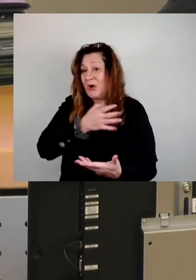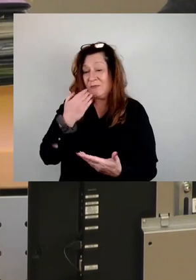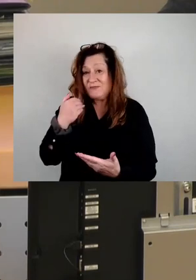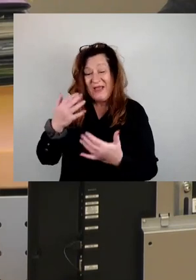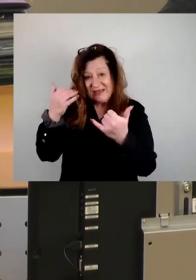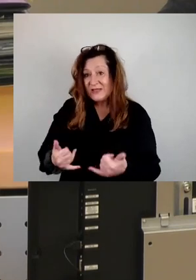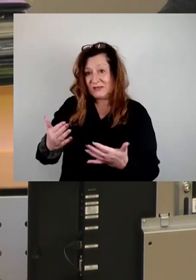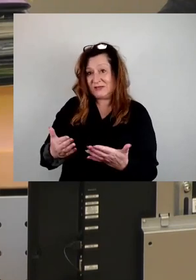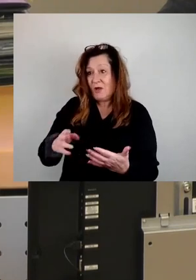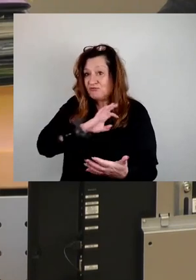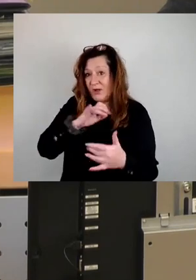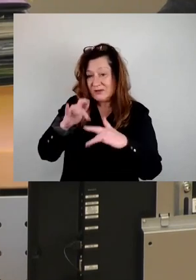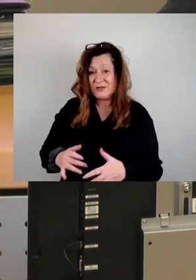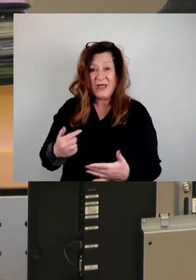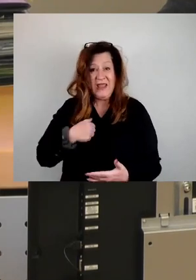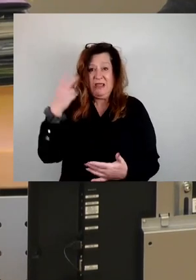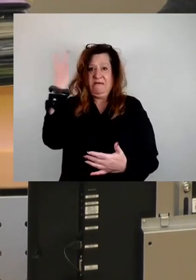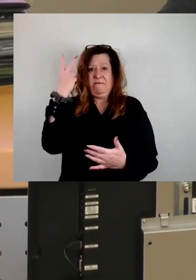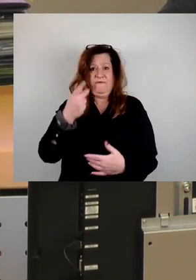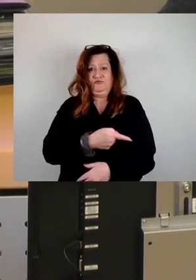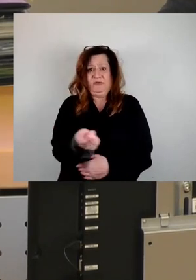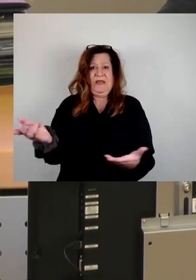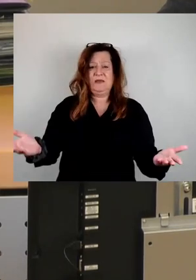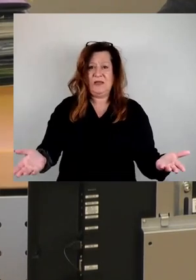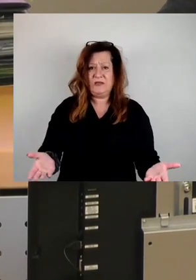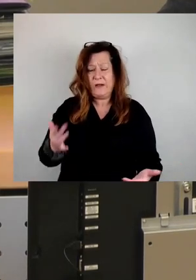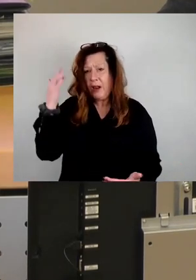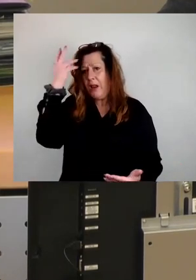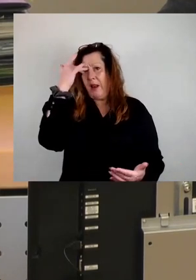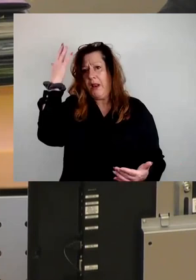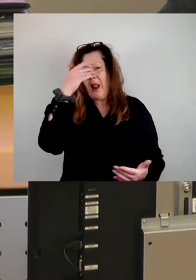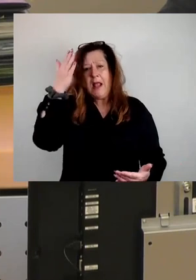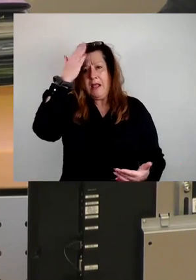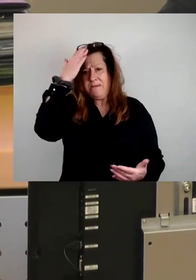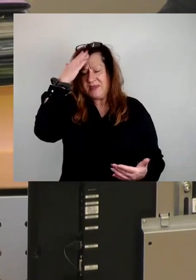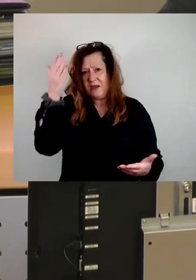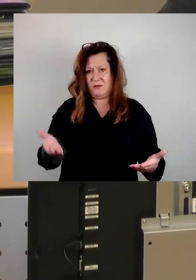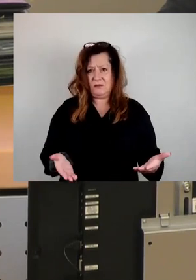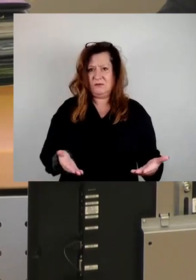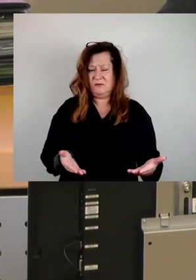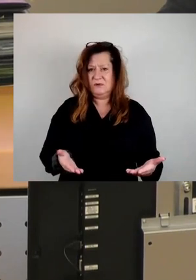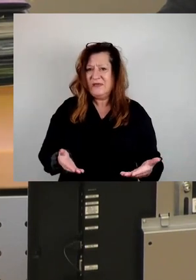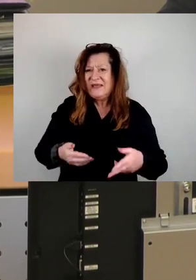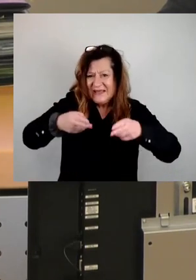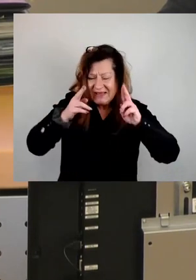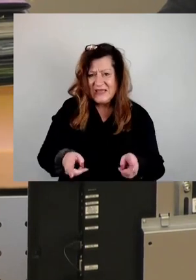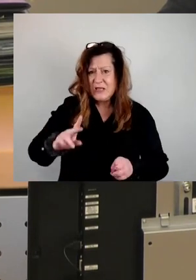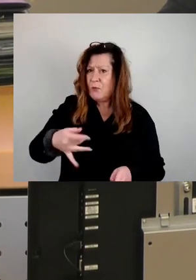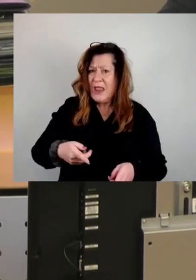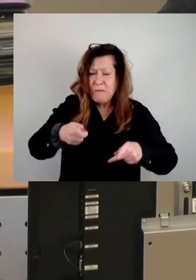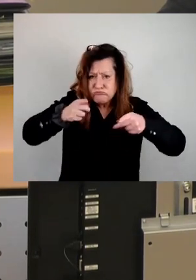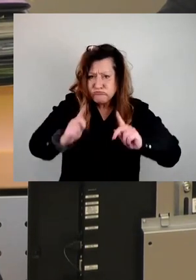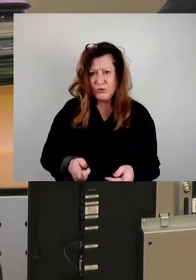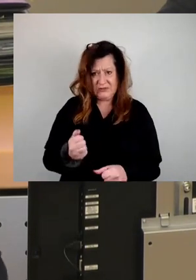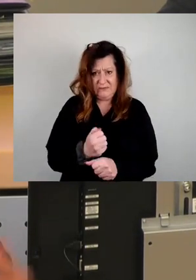Bedenken überhaupt nicht. Überhaupt nicht. Das ist ein genau das richtige Projekt. Das müssen wir machen. Klar,